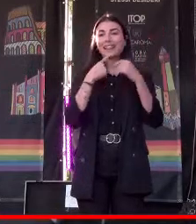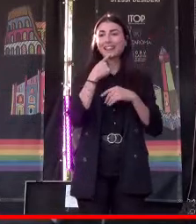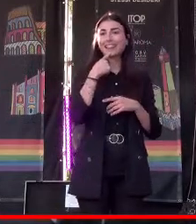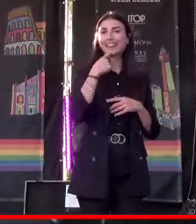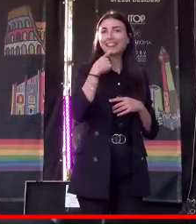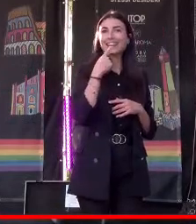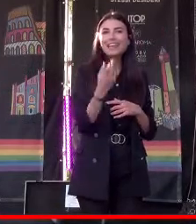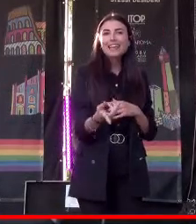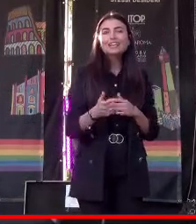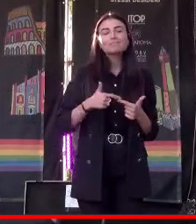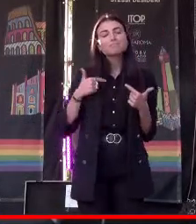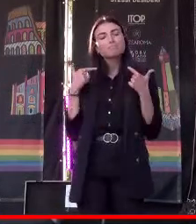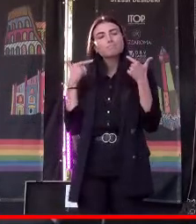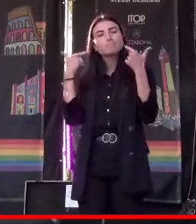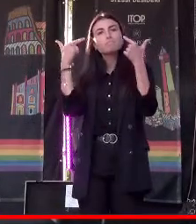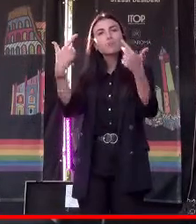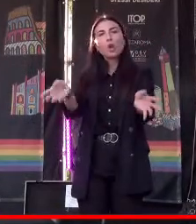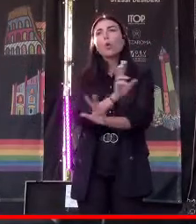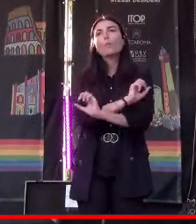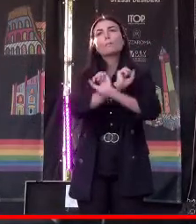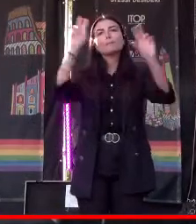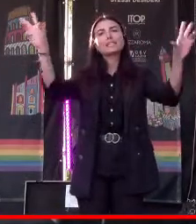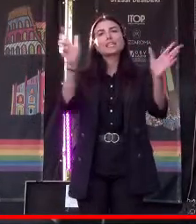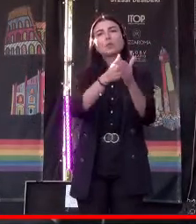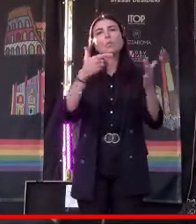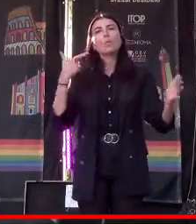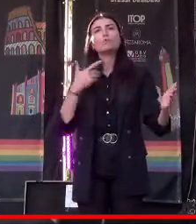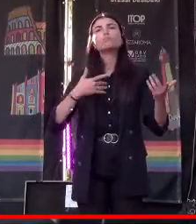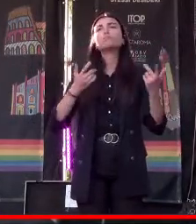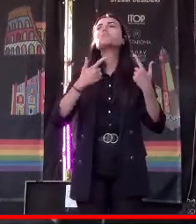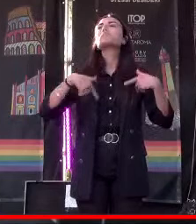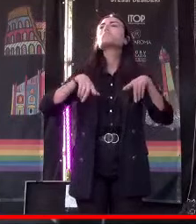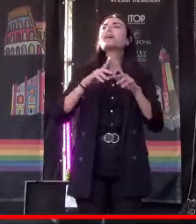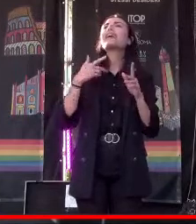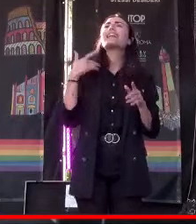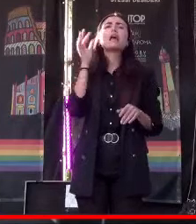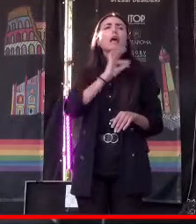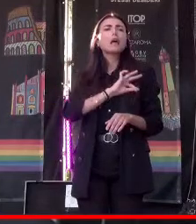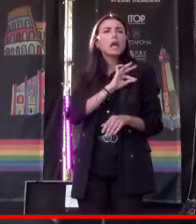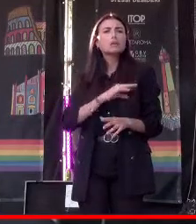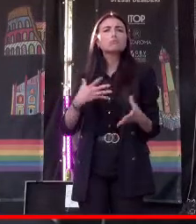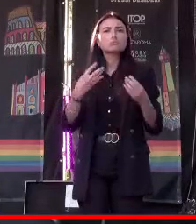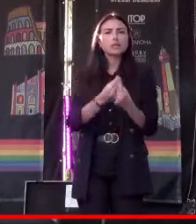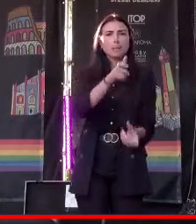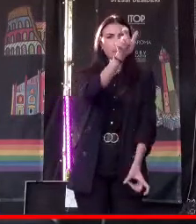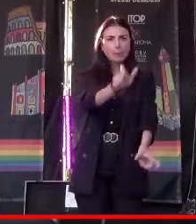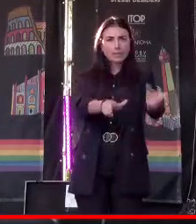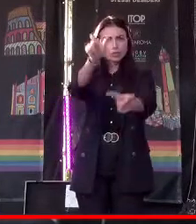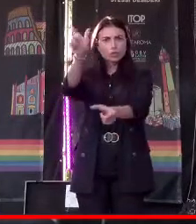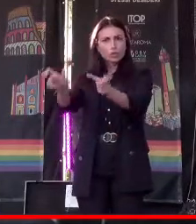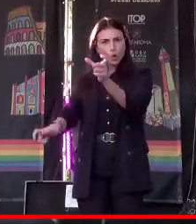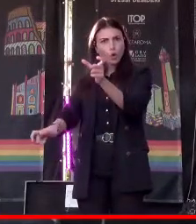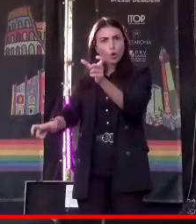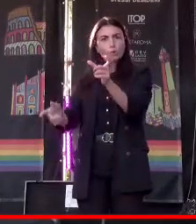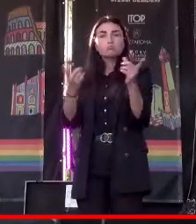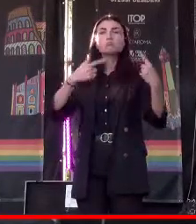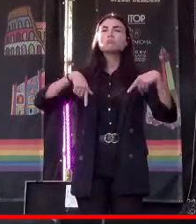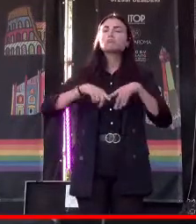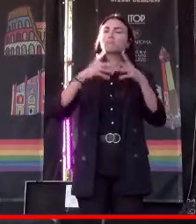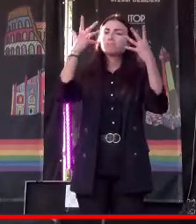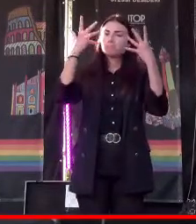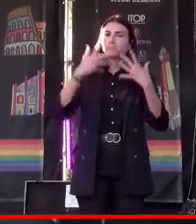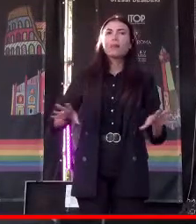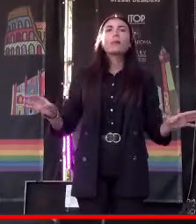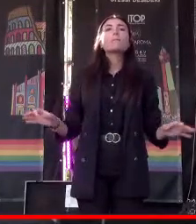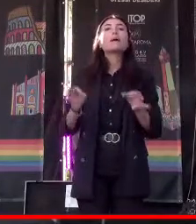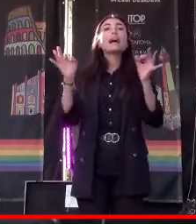trasmettere dei messaggi importanti che mi interessava insieme anche alle altre persone trasmettere. Abbiamo fatto una bella passeggiata e ho